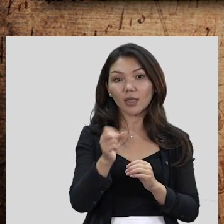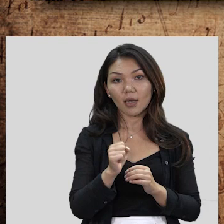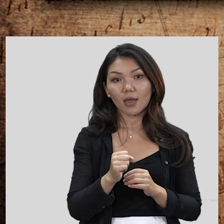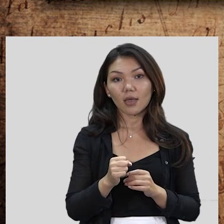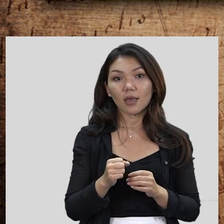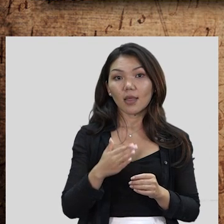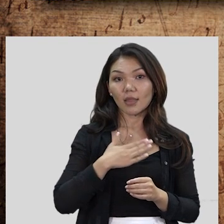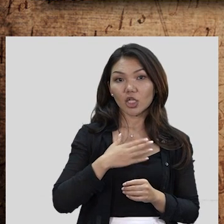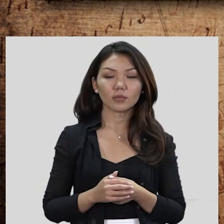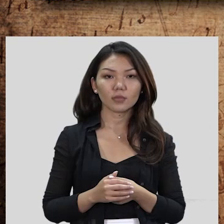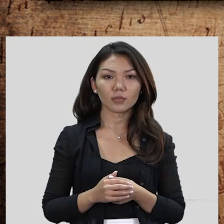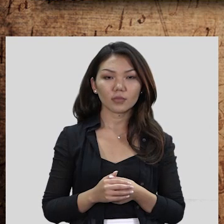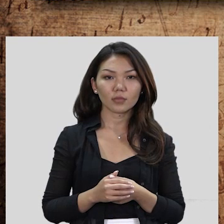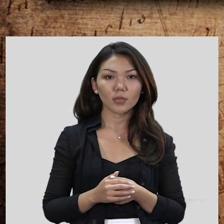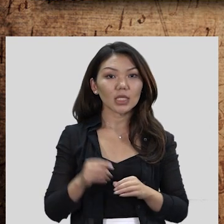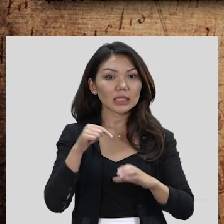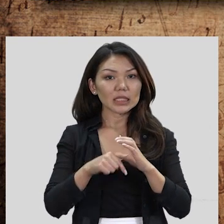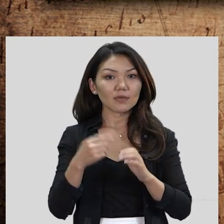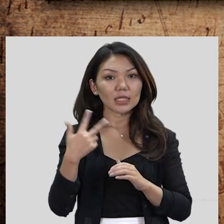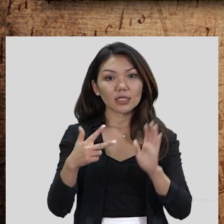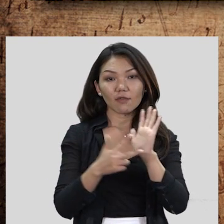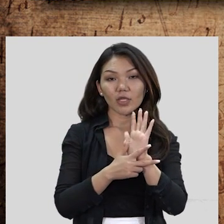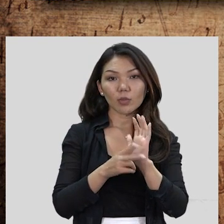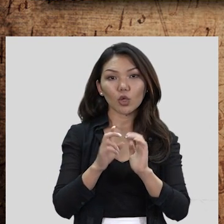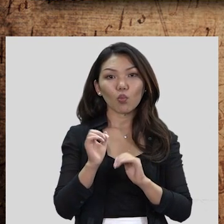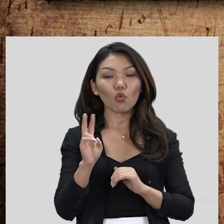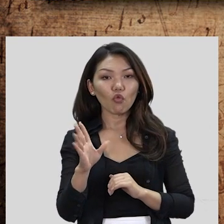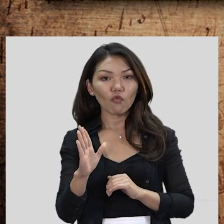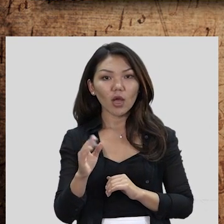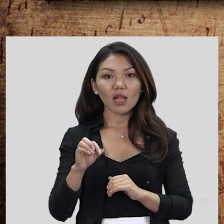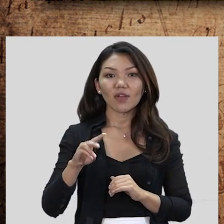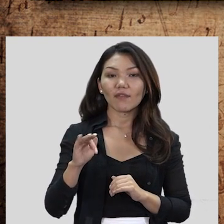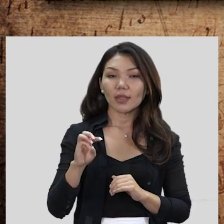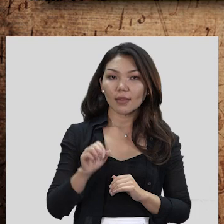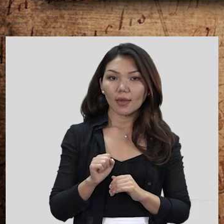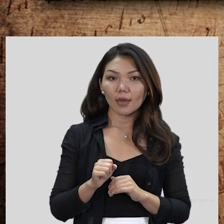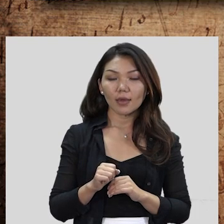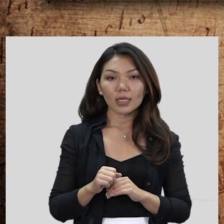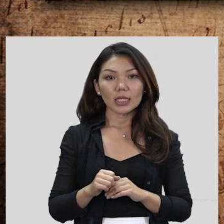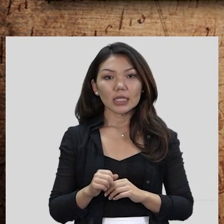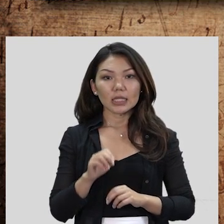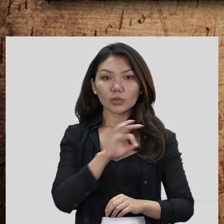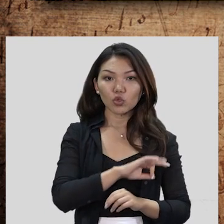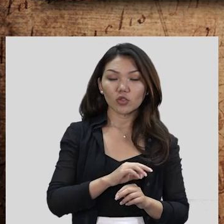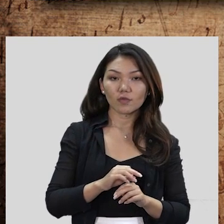эры состоявший из 38 букв рид широко использовался в делопроизводстве